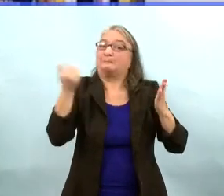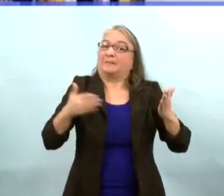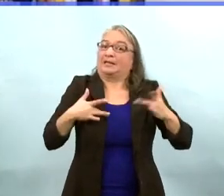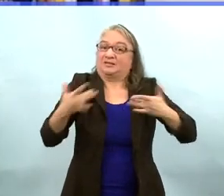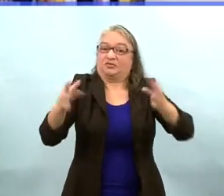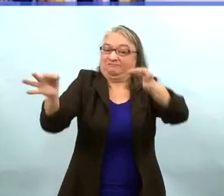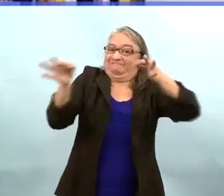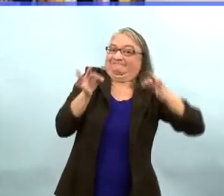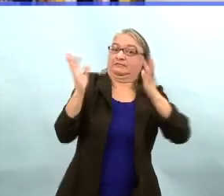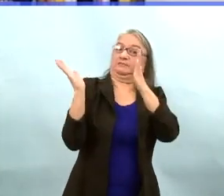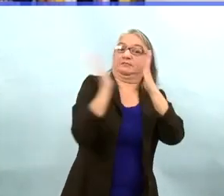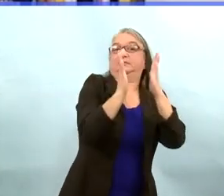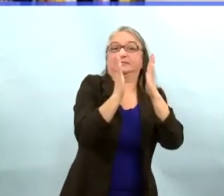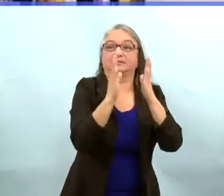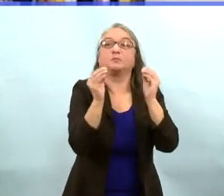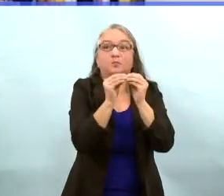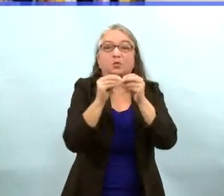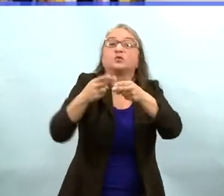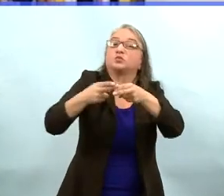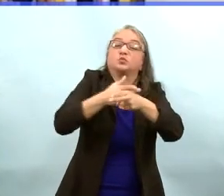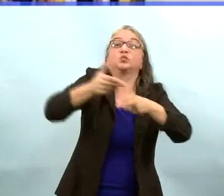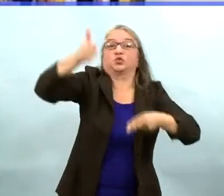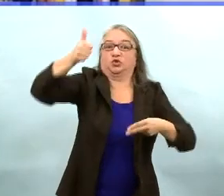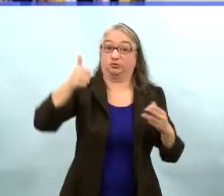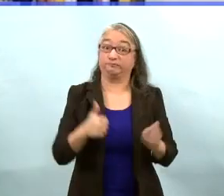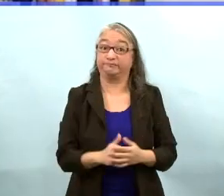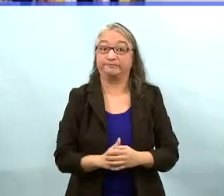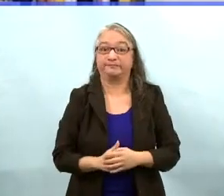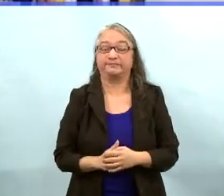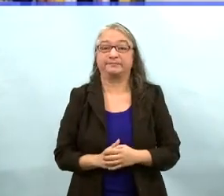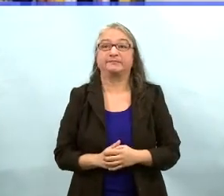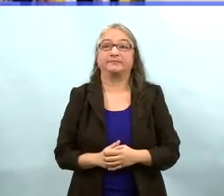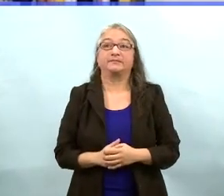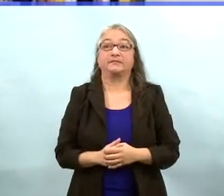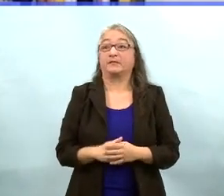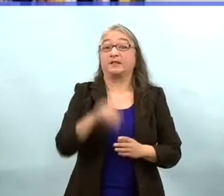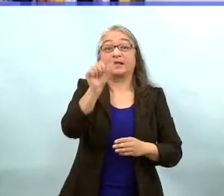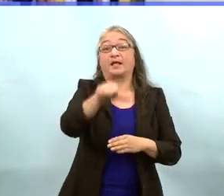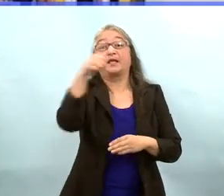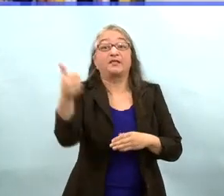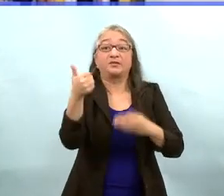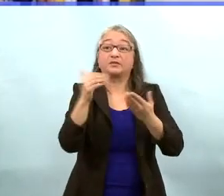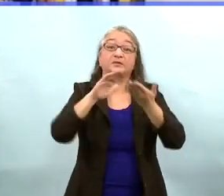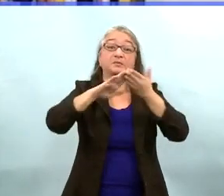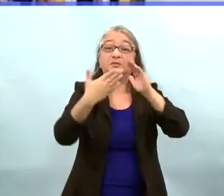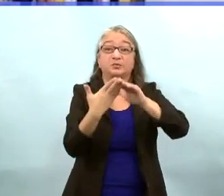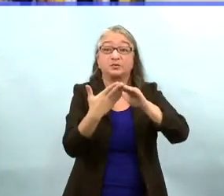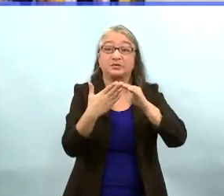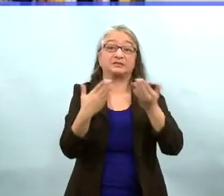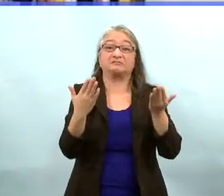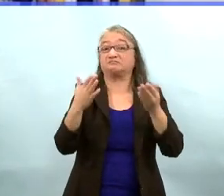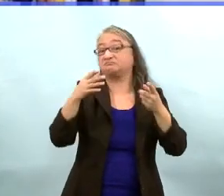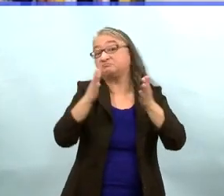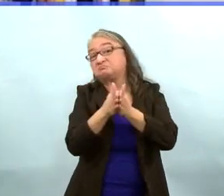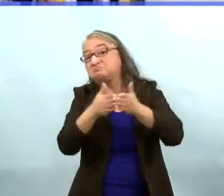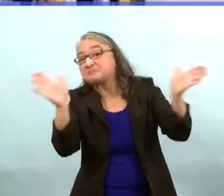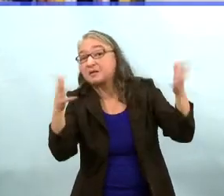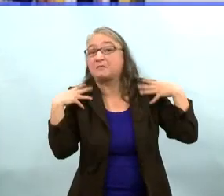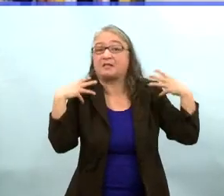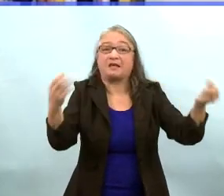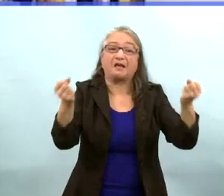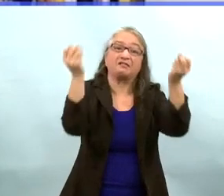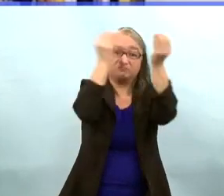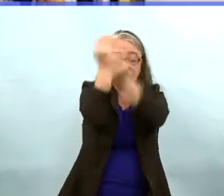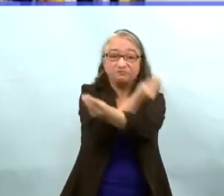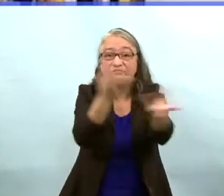une réaction immunitaire qui va durer à long terme. Pour d'autres communautés, ce sont les autorités locales qui vont travailler avec les